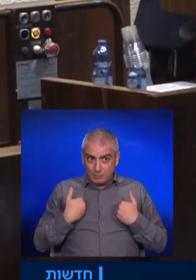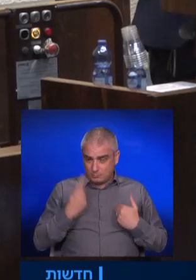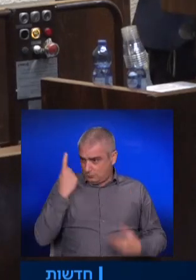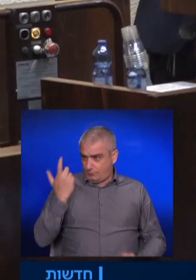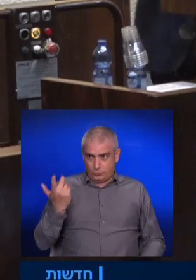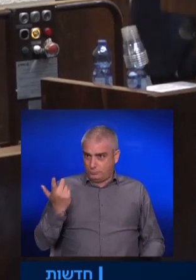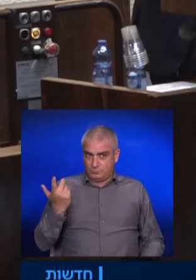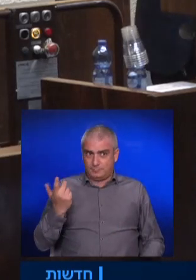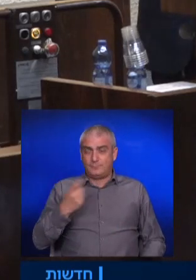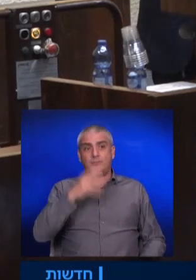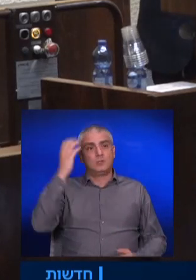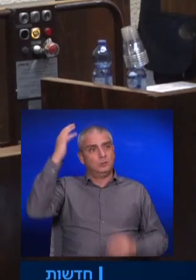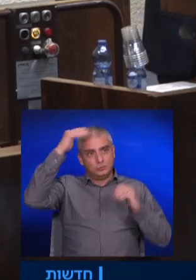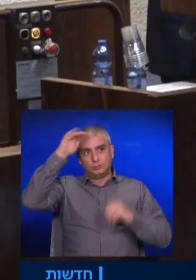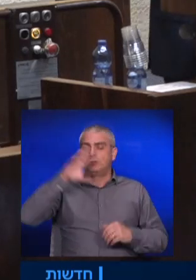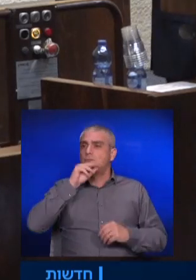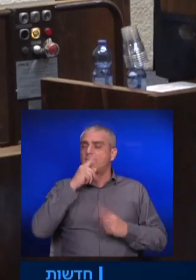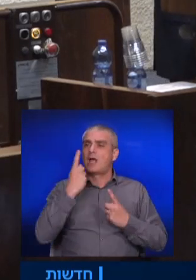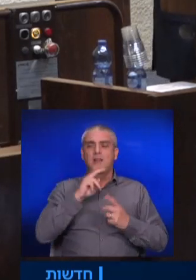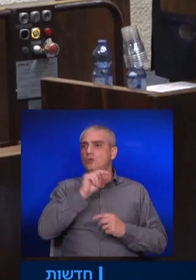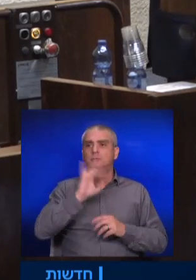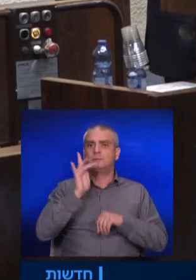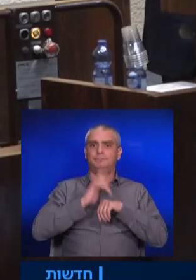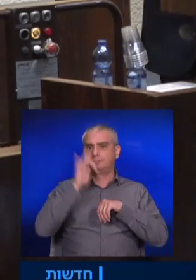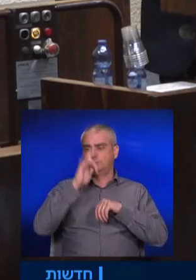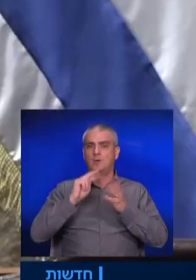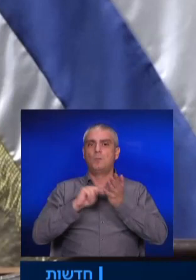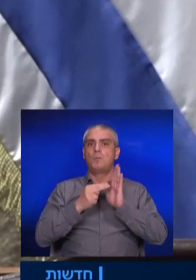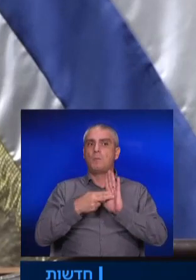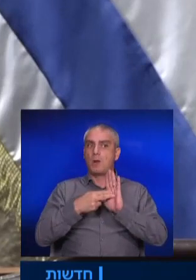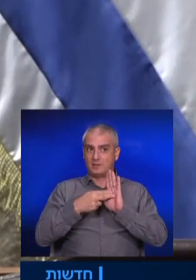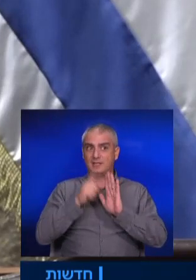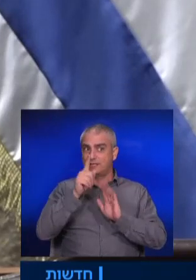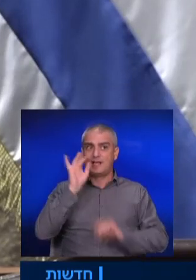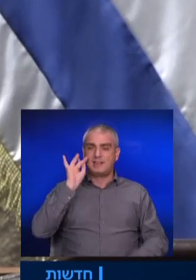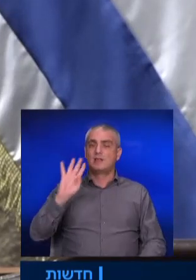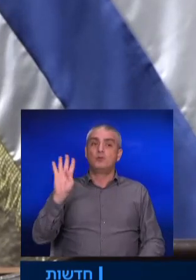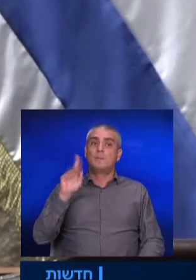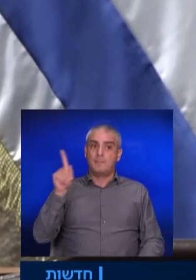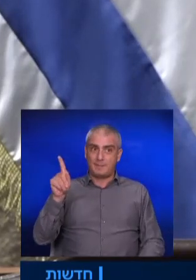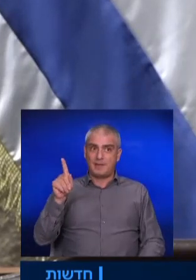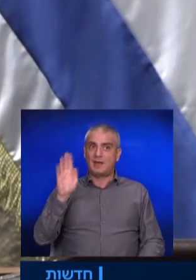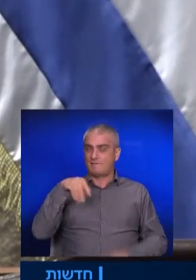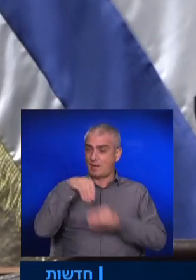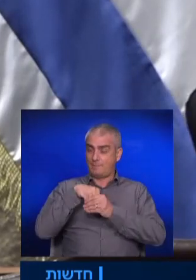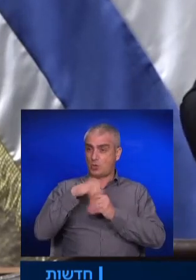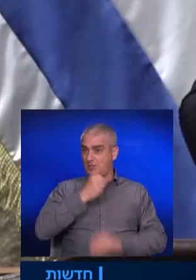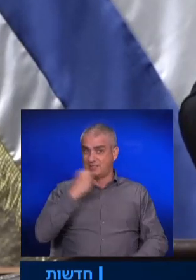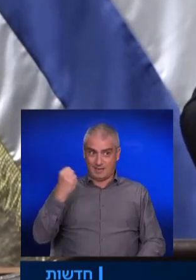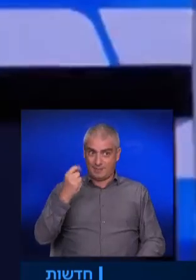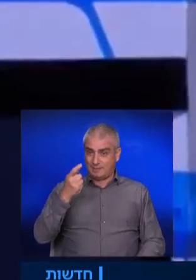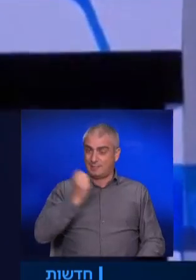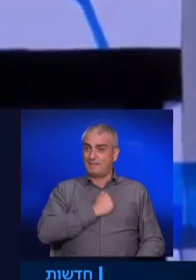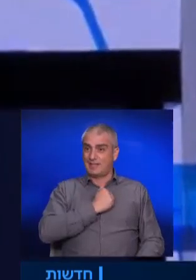סמוטריץ' מתייחס בשיחה לאחת הסוגיות הנפיצות בפוליטיקה, והיא ההתנגדות לבנימין נתניהו גם בקרב חוגי הימין